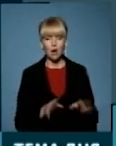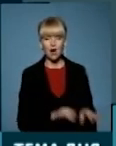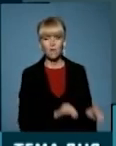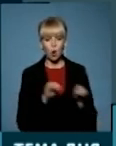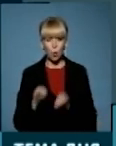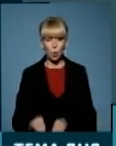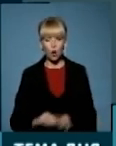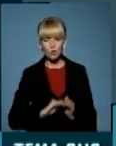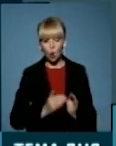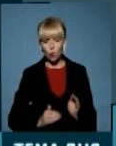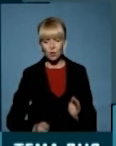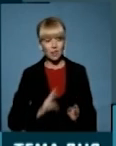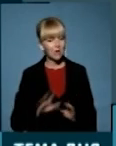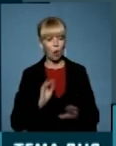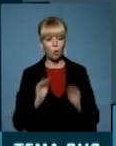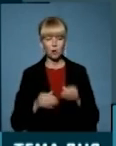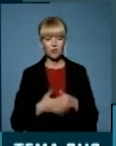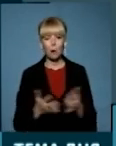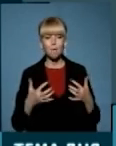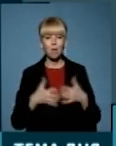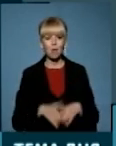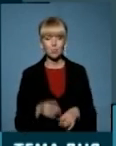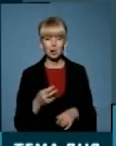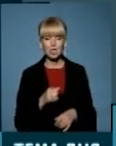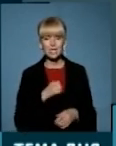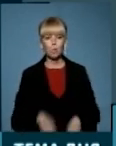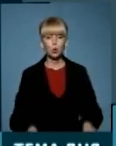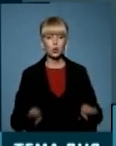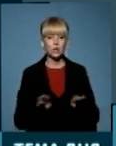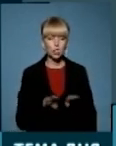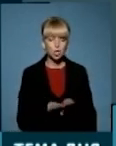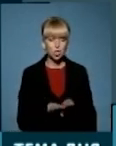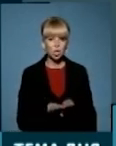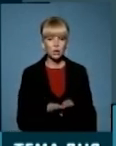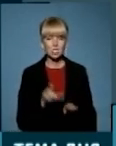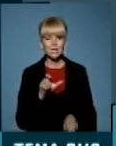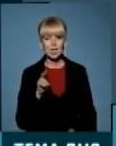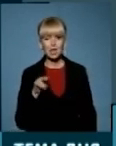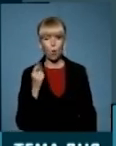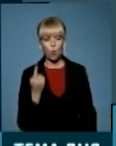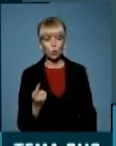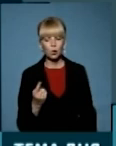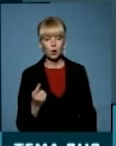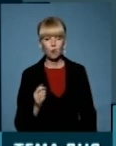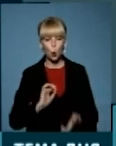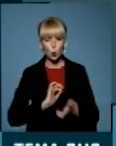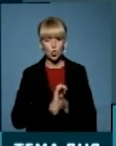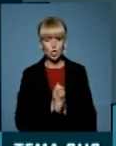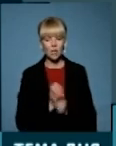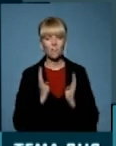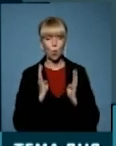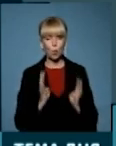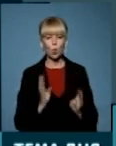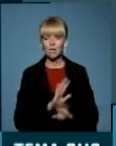евакуації. Сходові клітини не обладнані дверима з механізмом для самозачинення типу ЗД-1 з ущільненням в притворах.